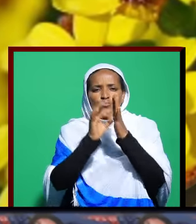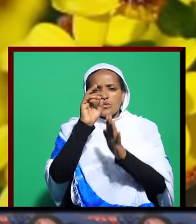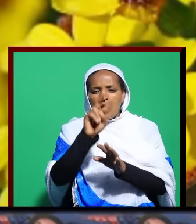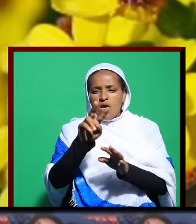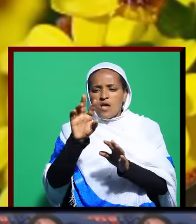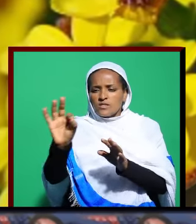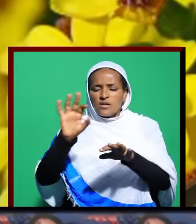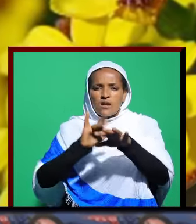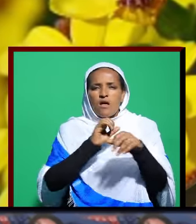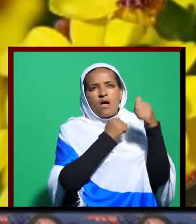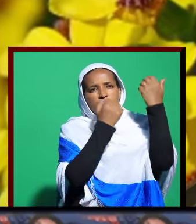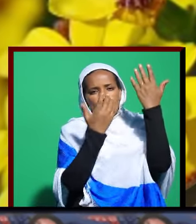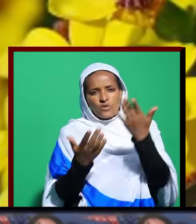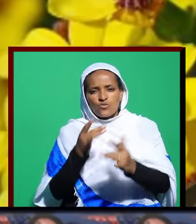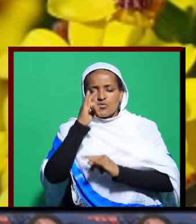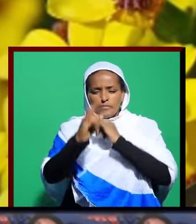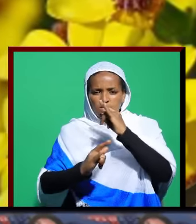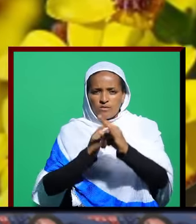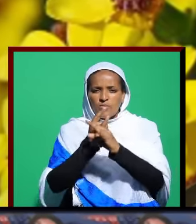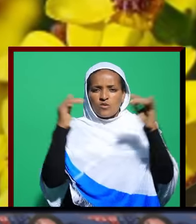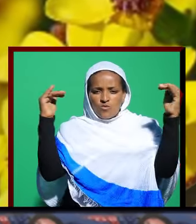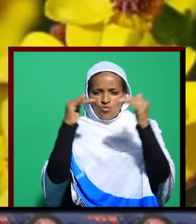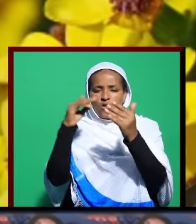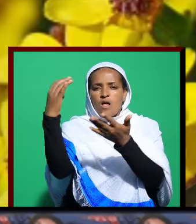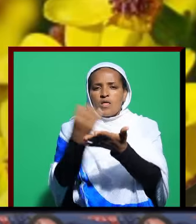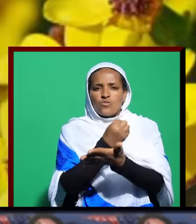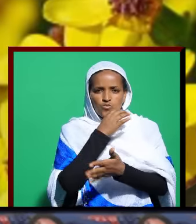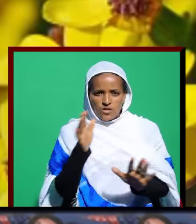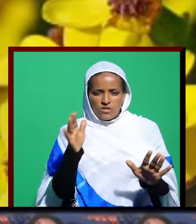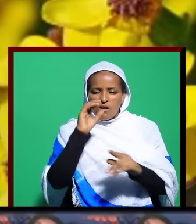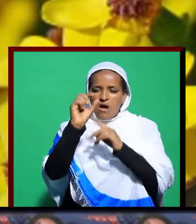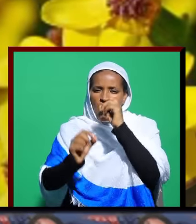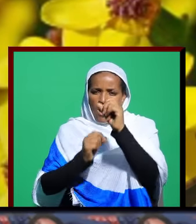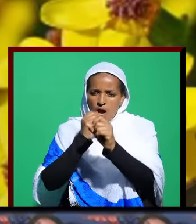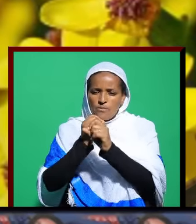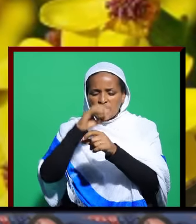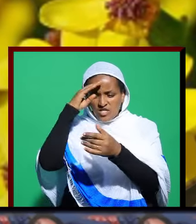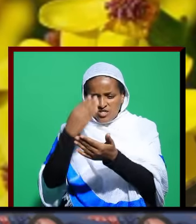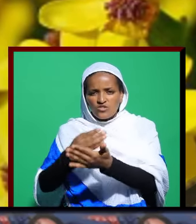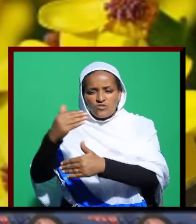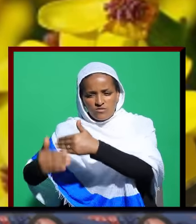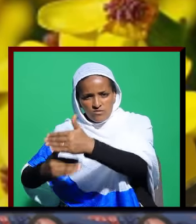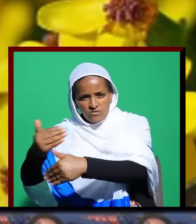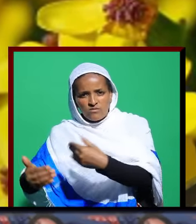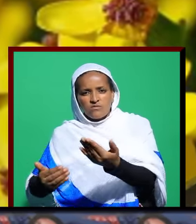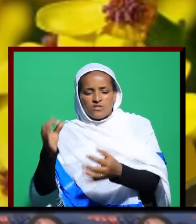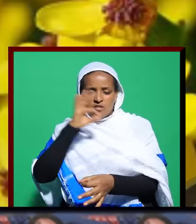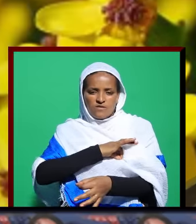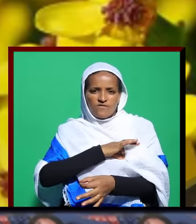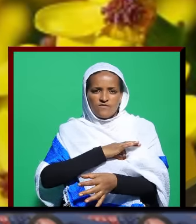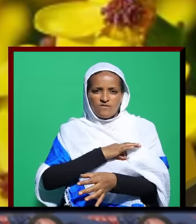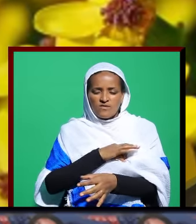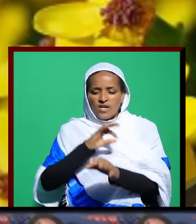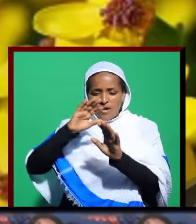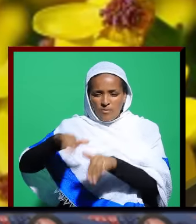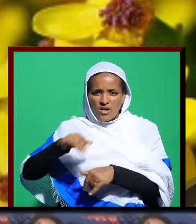ቁጥር 29 ላይ አቤቱ በዘመኔ እኩሌታ አትውሰደኝ፣ አመቶችህ ለልጅ ልጅ ናቸው ማለት